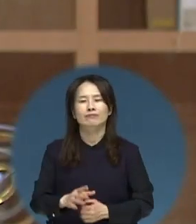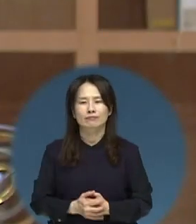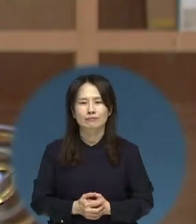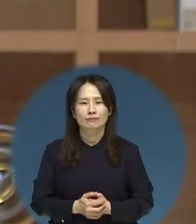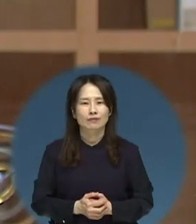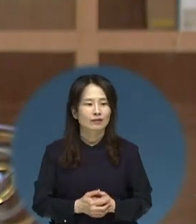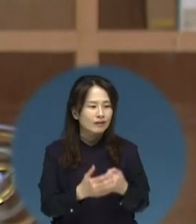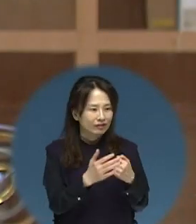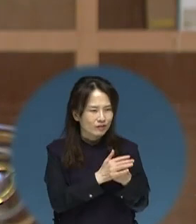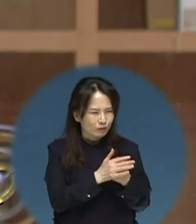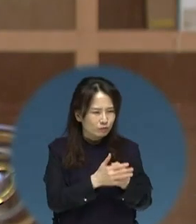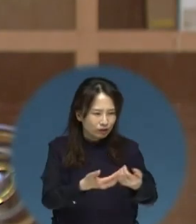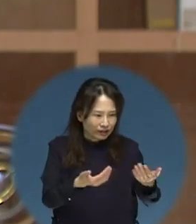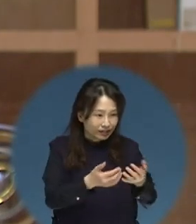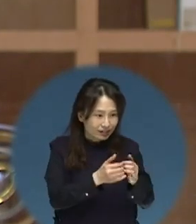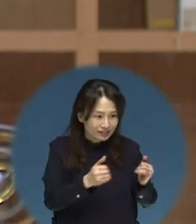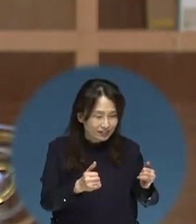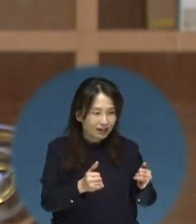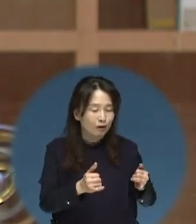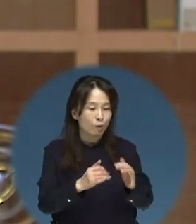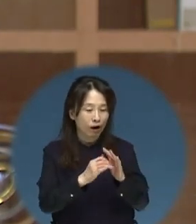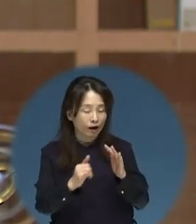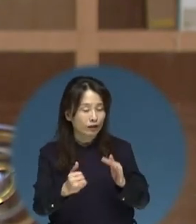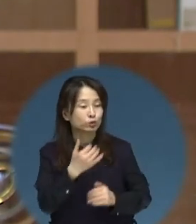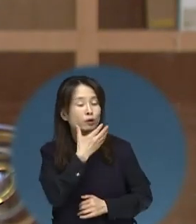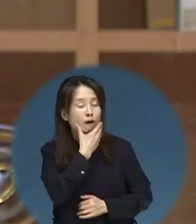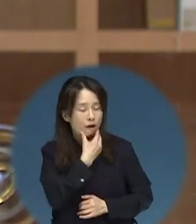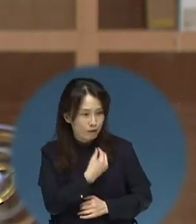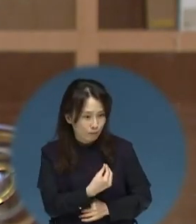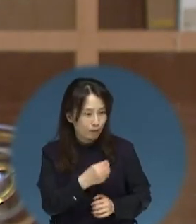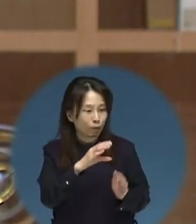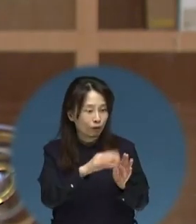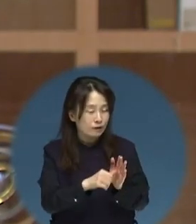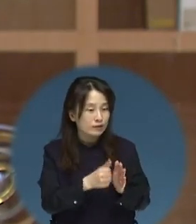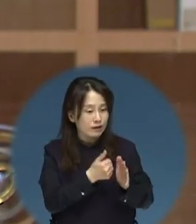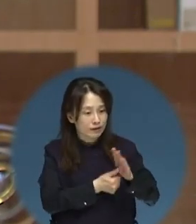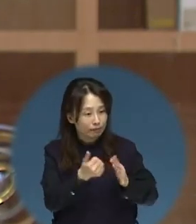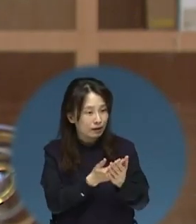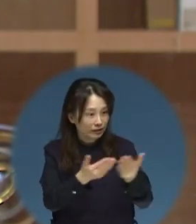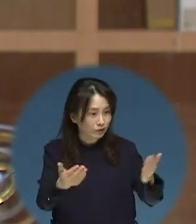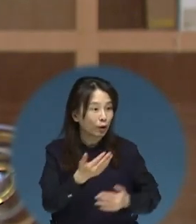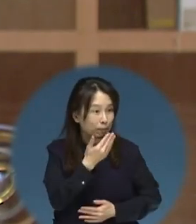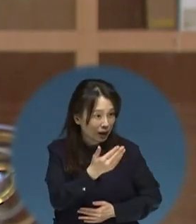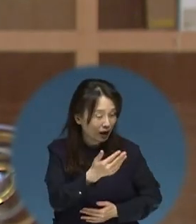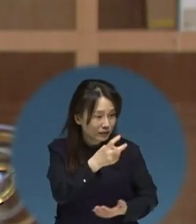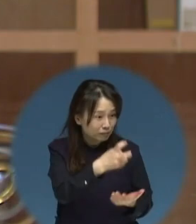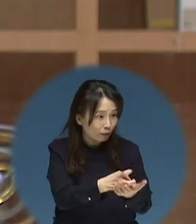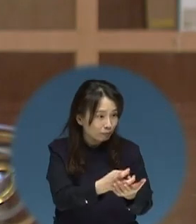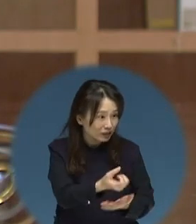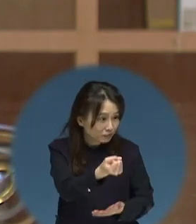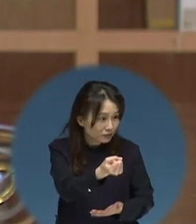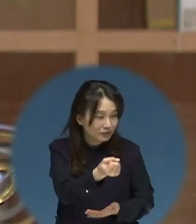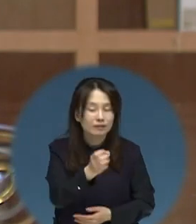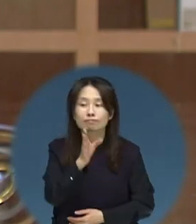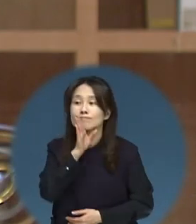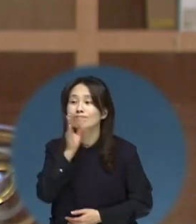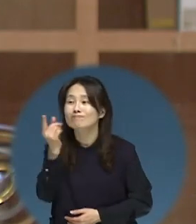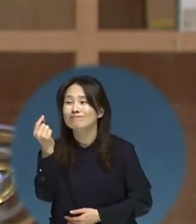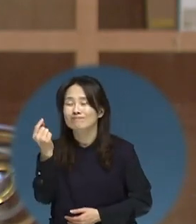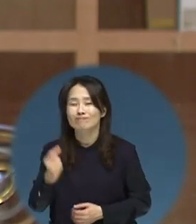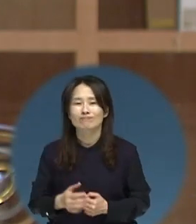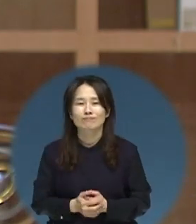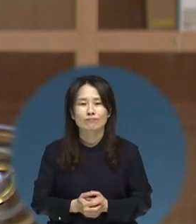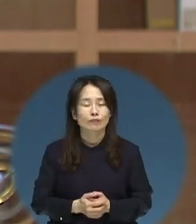직원들과 식구들의 행복이 우선 있어야 그 행복과 희망을 나눠줄 수 있다. 네. 이런 원칙이다. 네. 그리고